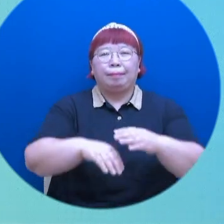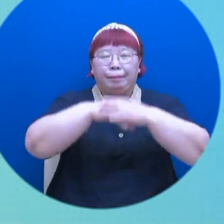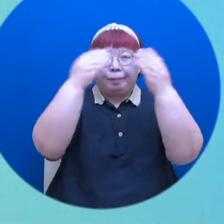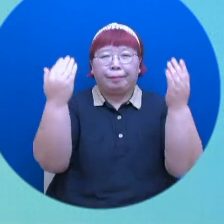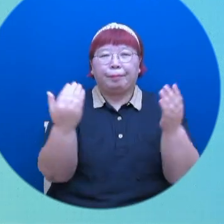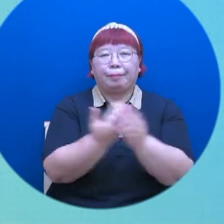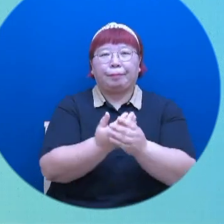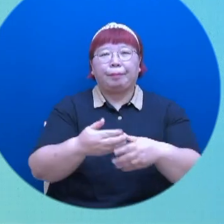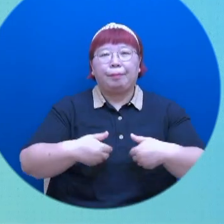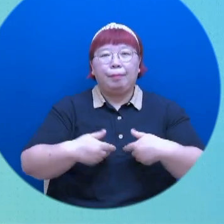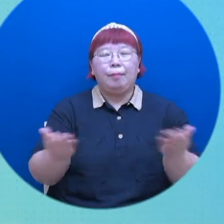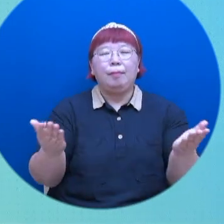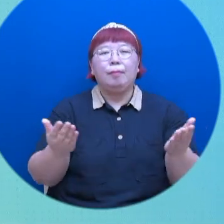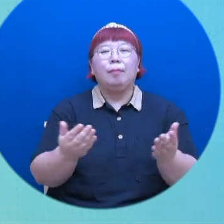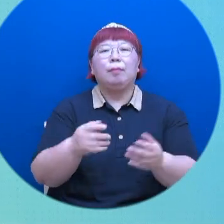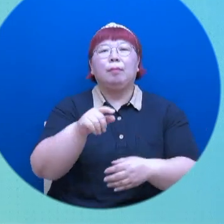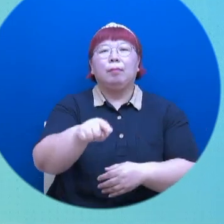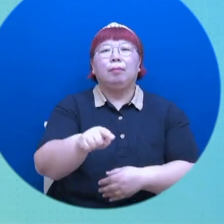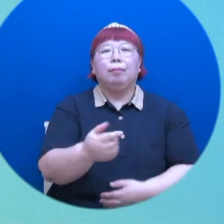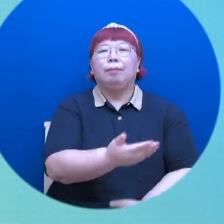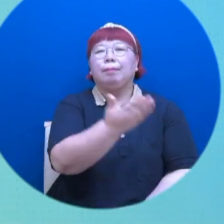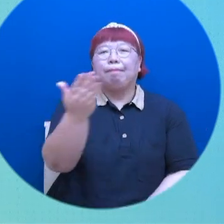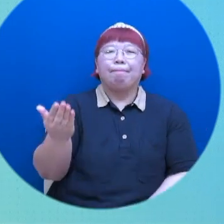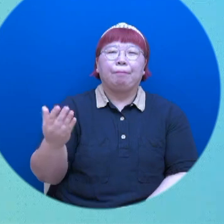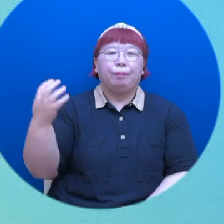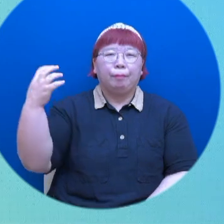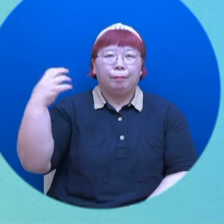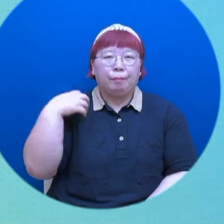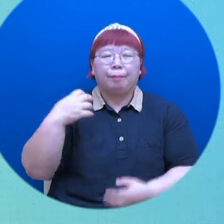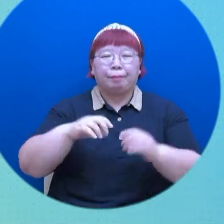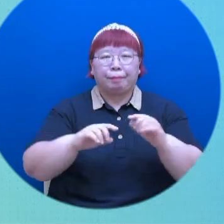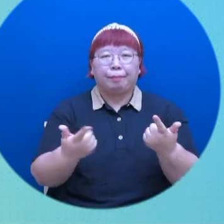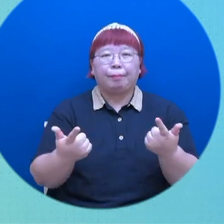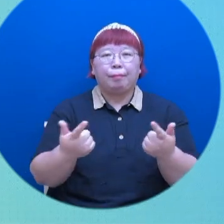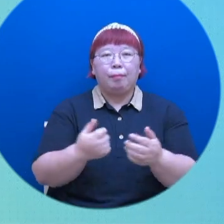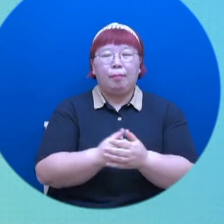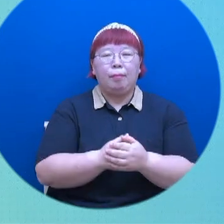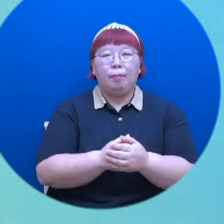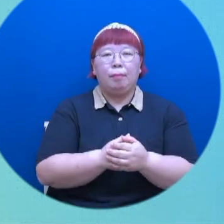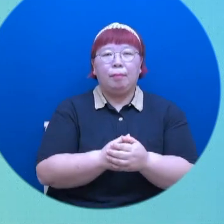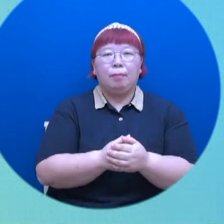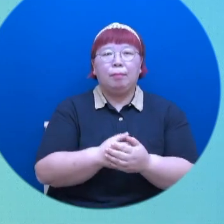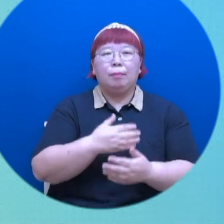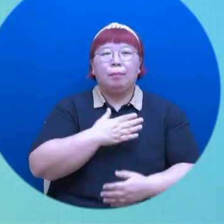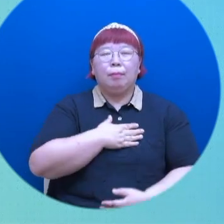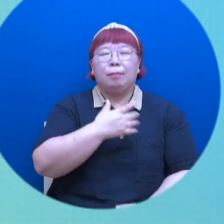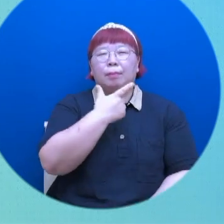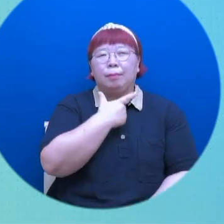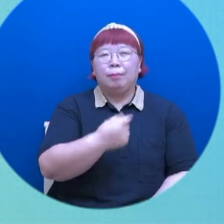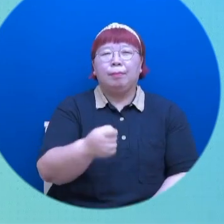완벽해질 필요 없단다. 그건 너희들의 의무가 아니야. 내가 원하는 것은